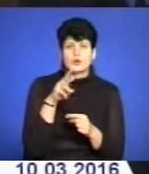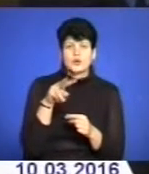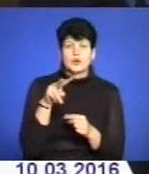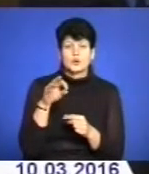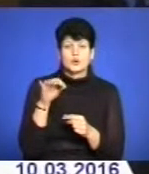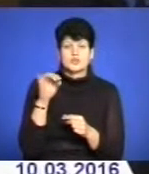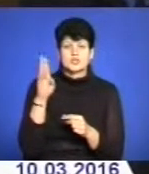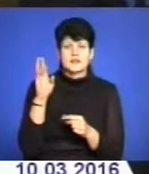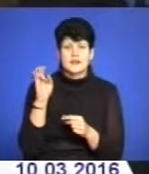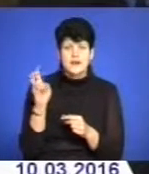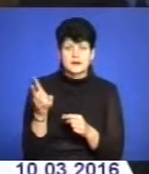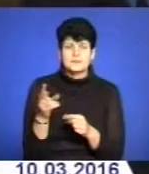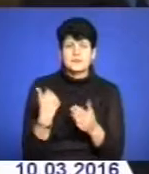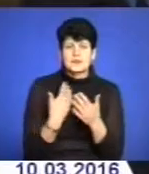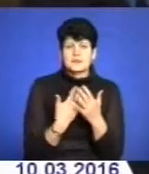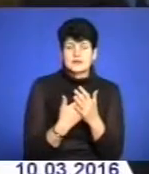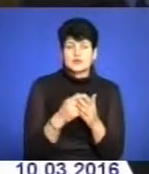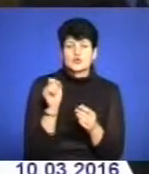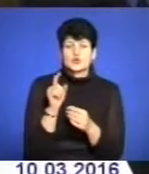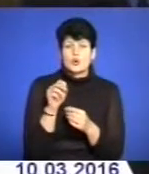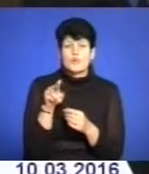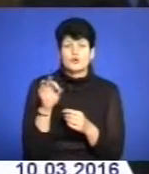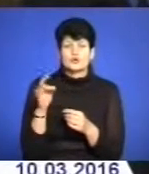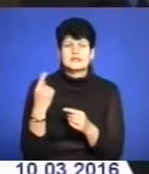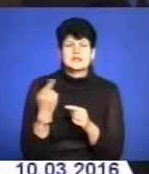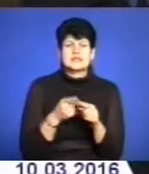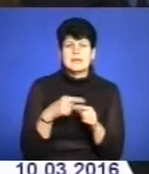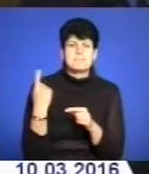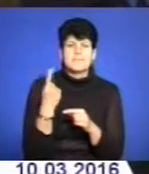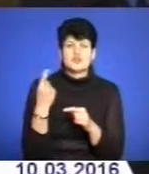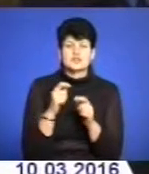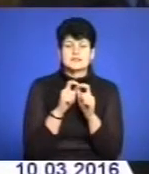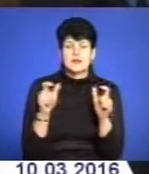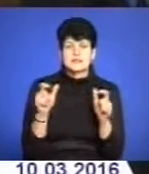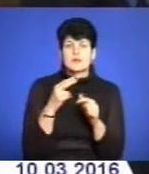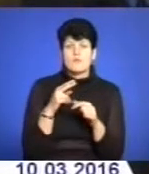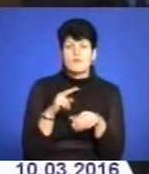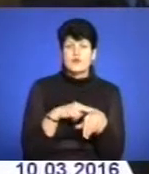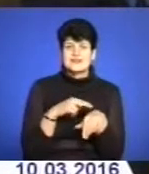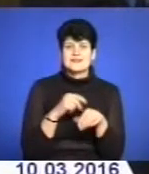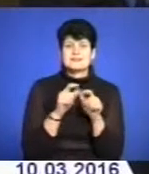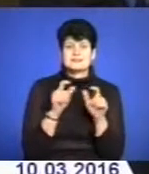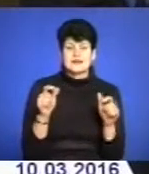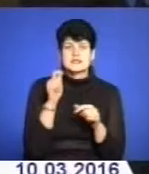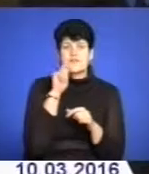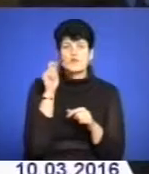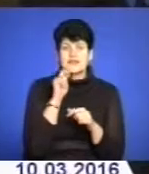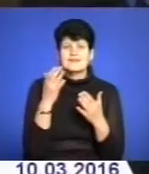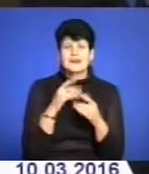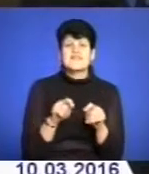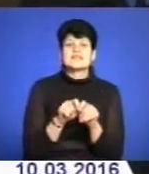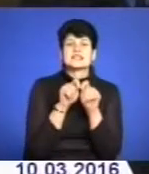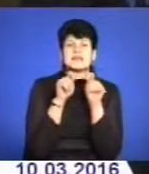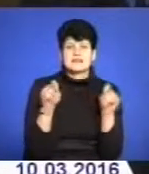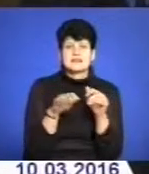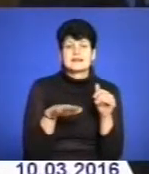дуже приємно, що, наприклад, Золотого потоку – це найперша станція, поліцейська станція в Україні, яка відкривається